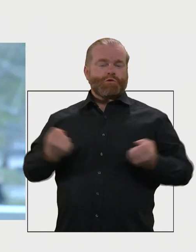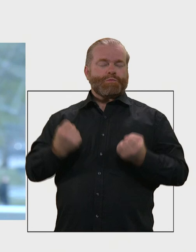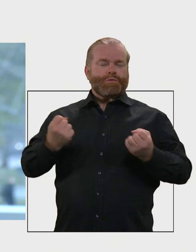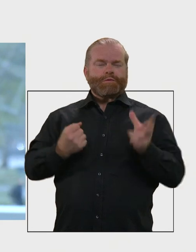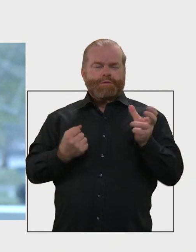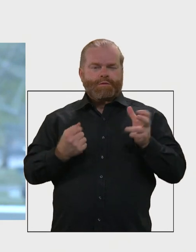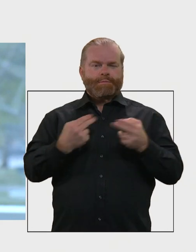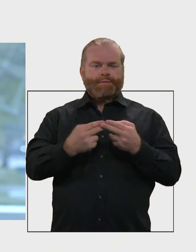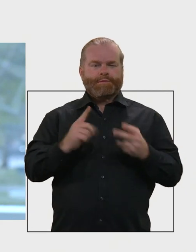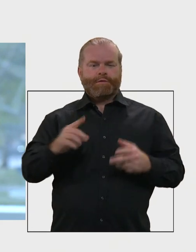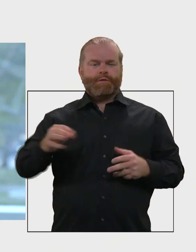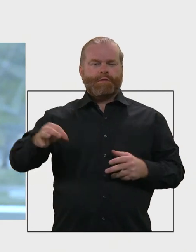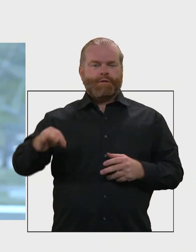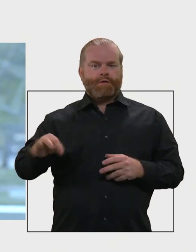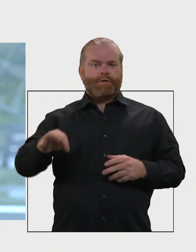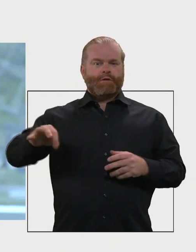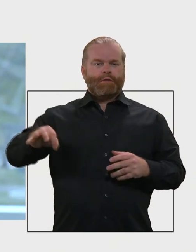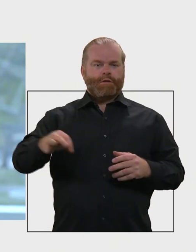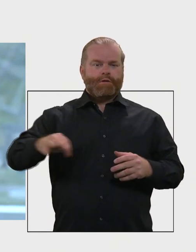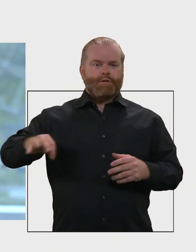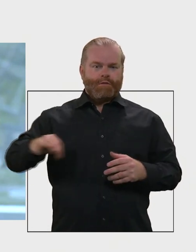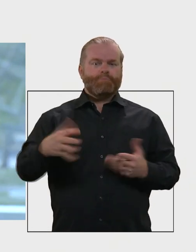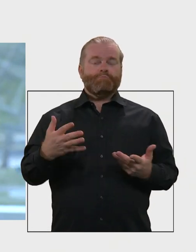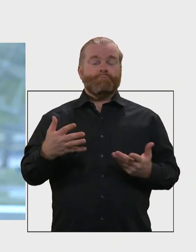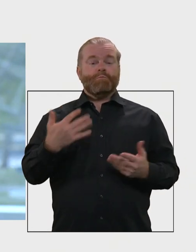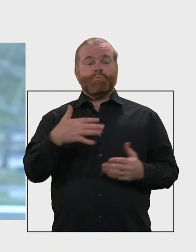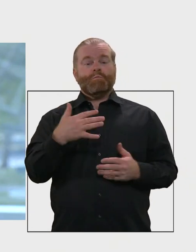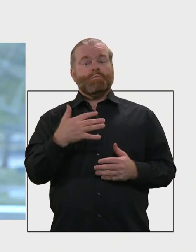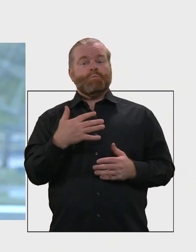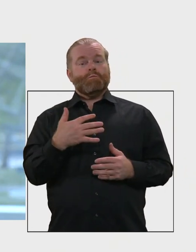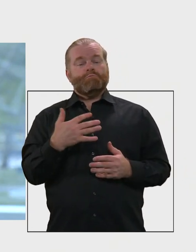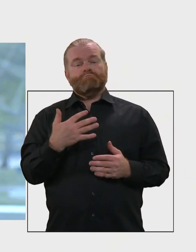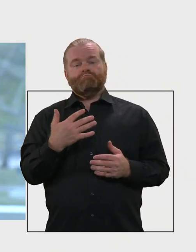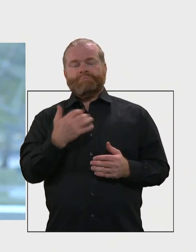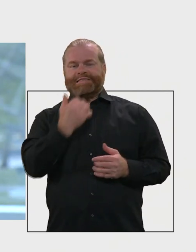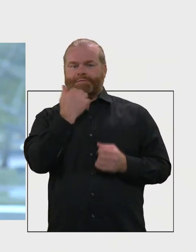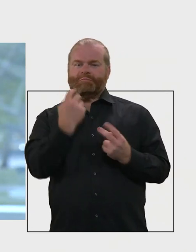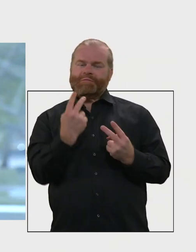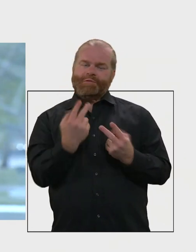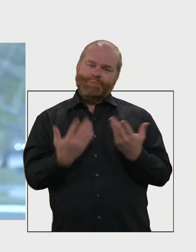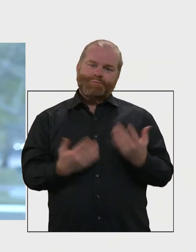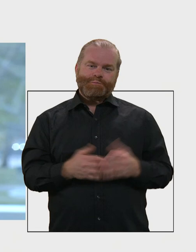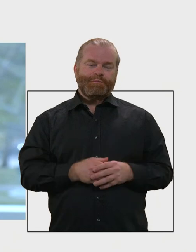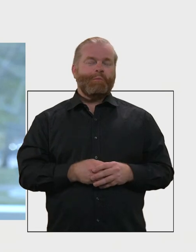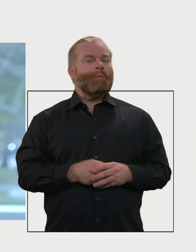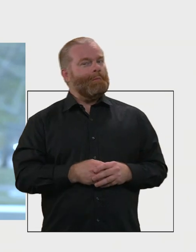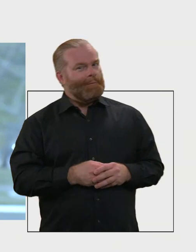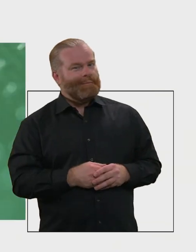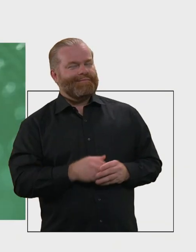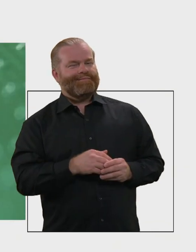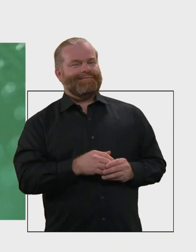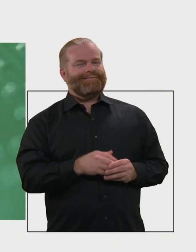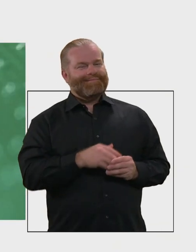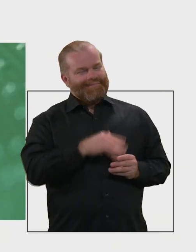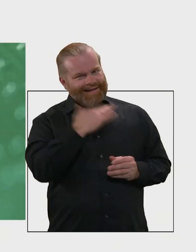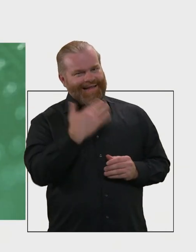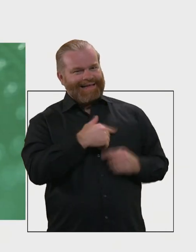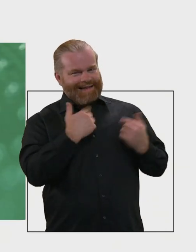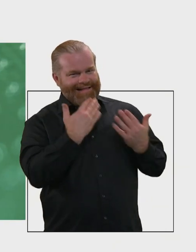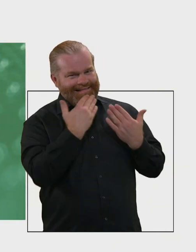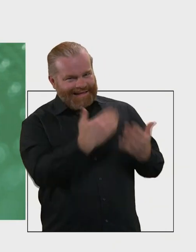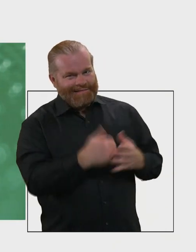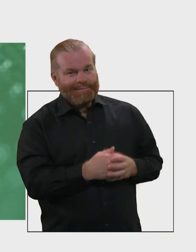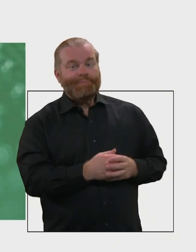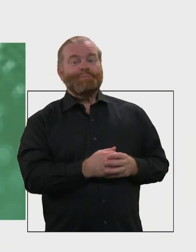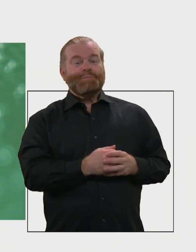dabei. Okay. Und ja. Gut, alles klar. Vielen herzlichen Dank. Wir hören ja gleich auch noch was von euch beiden. Wir machen jetzt erstmal weiter hier an dieser Stelle. Ich sage nochmal